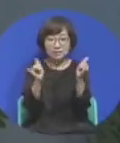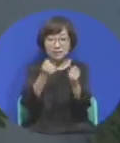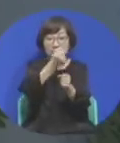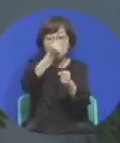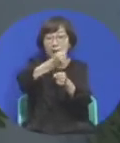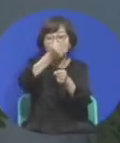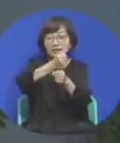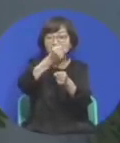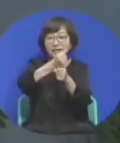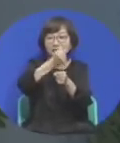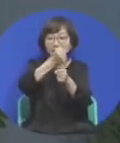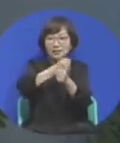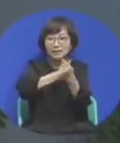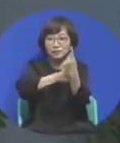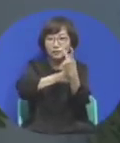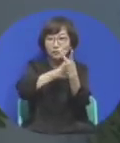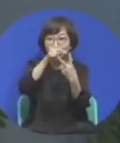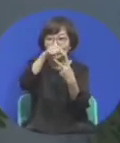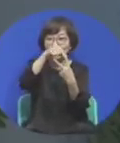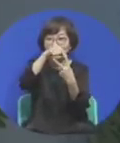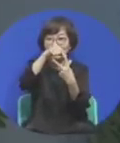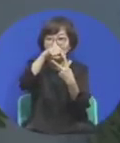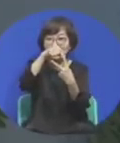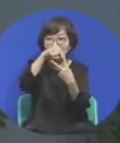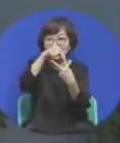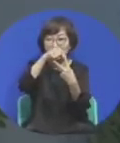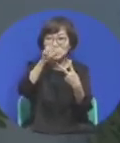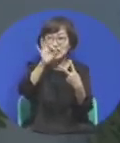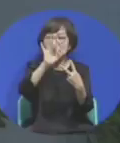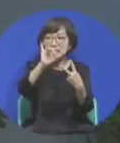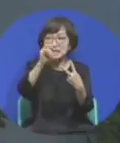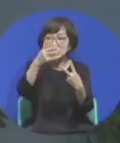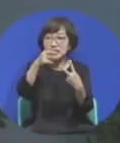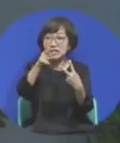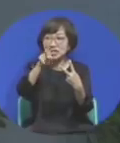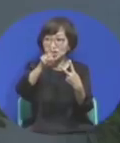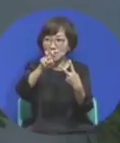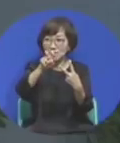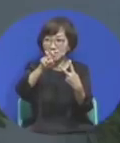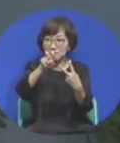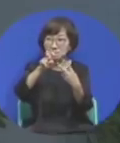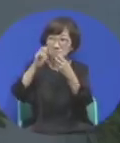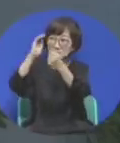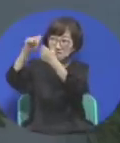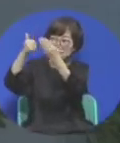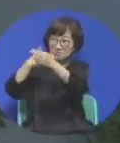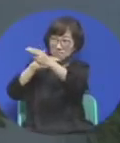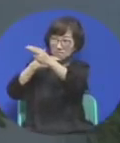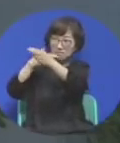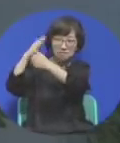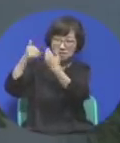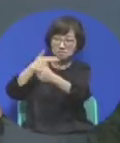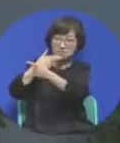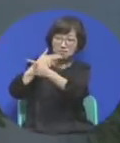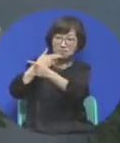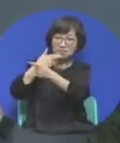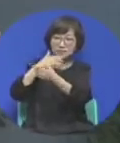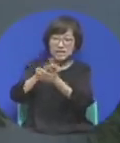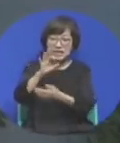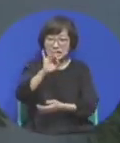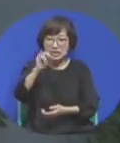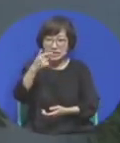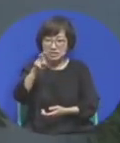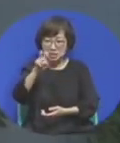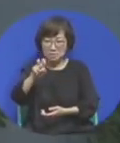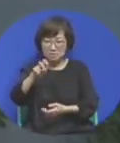kinds of people continue to make. 하나는 뭡니까? What is the first of that? 이념 시대입니다. It's that ideology. 하나님 없어요. It's an ideology without God. 이념